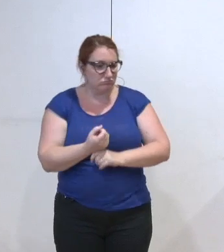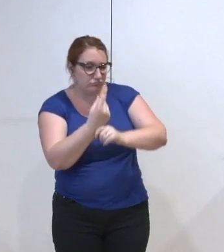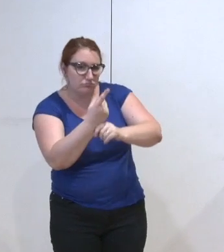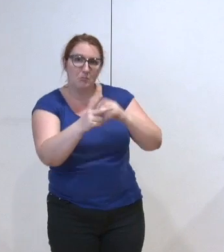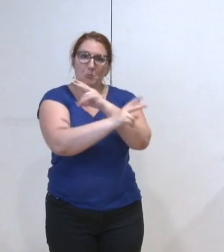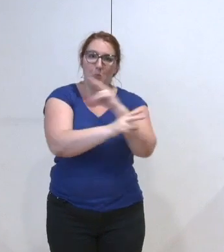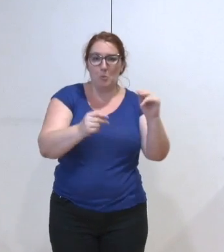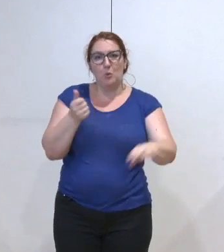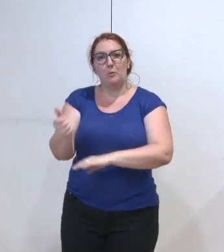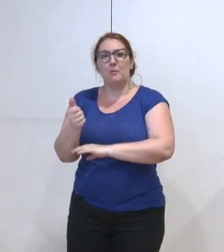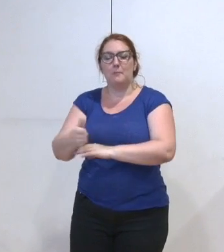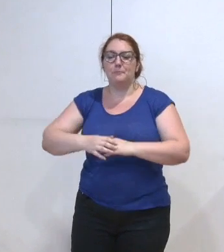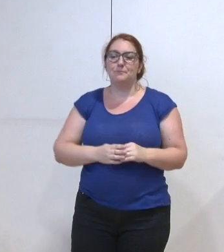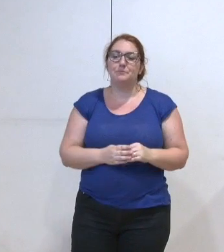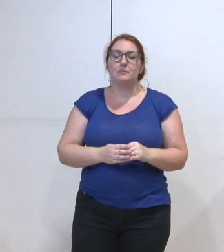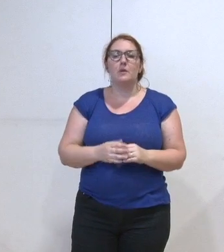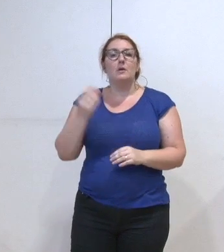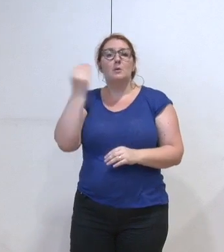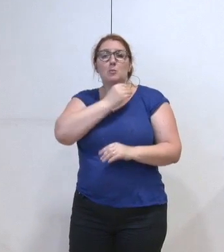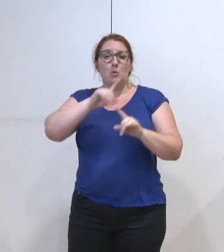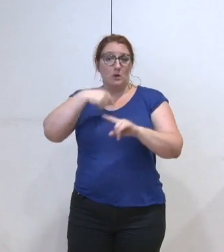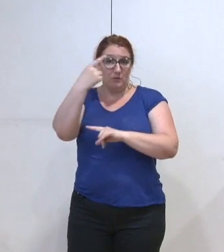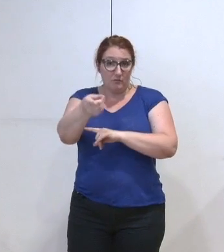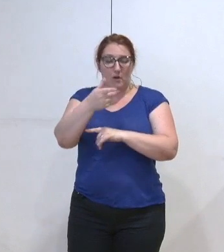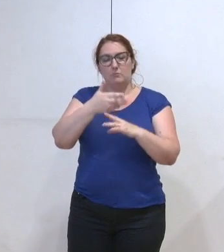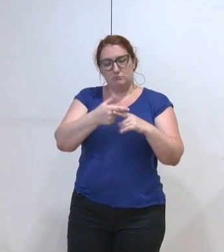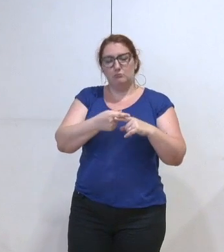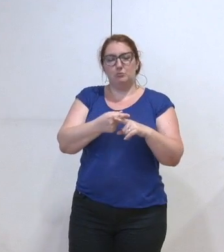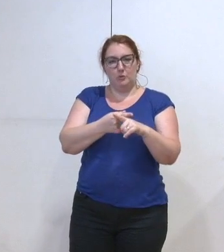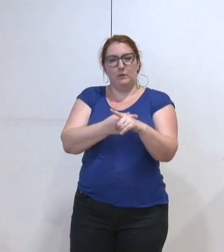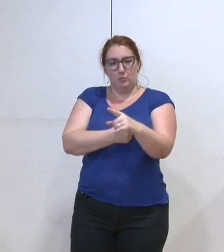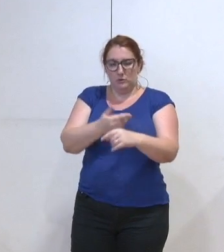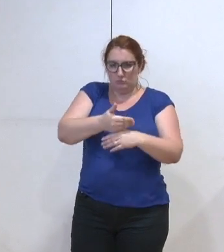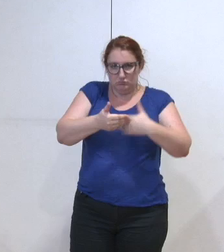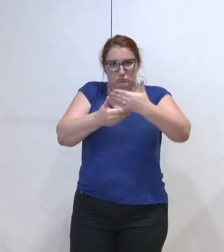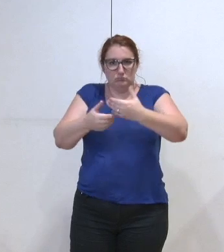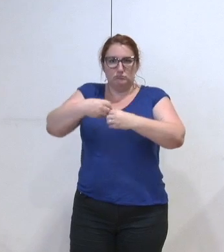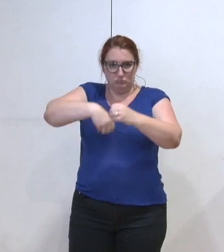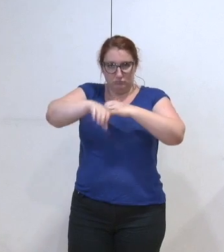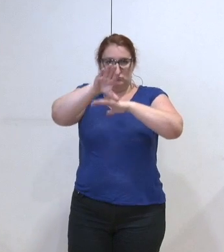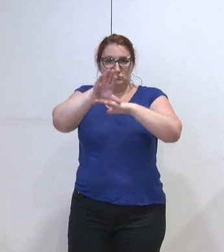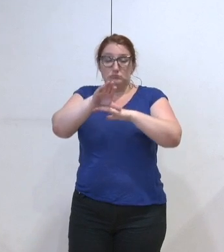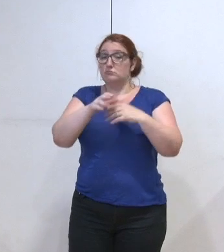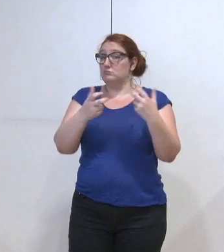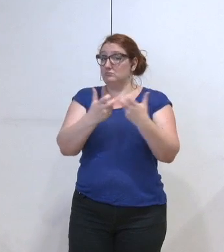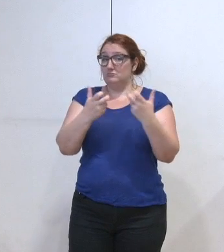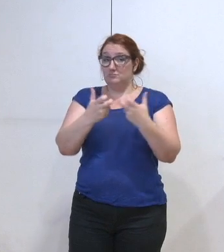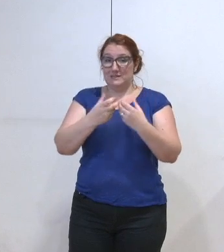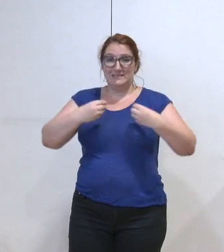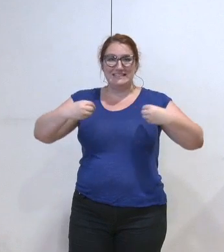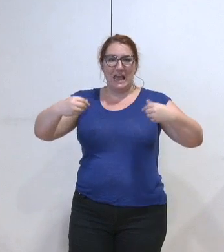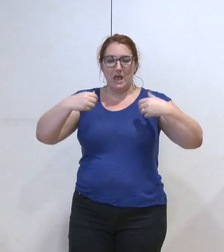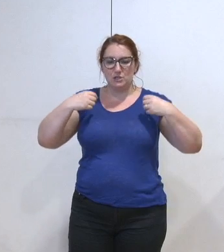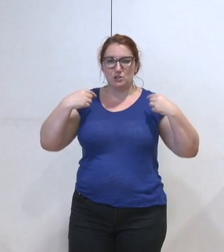dispositif est complété avec une évolution progressive comme on a pu l'expliquer cet hiver des méthodes de salage pour le